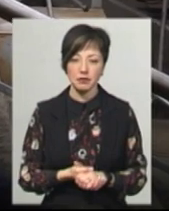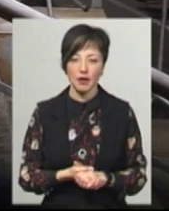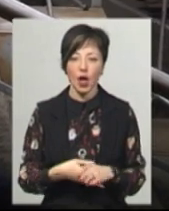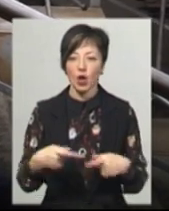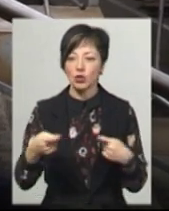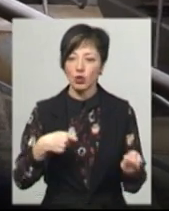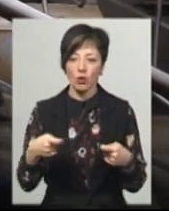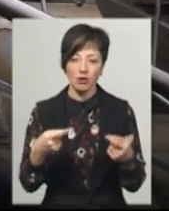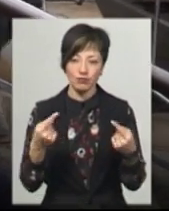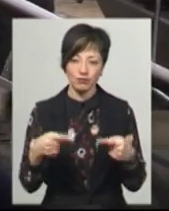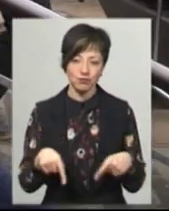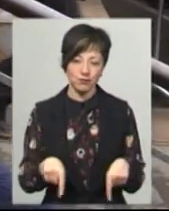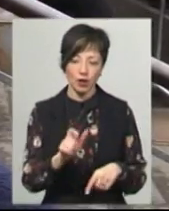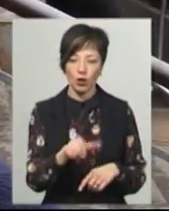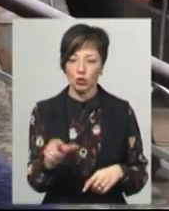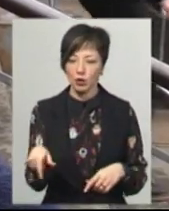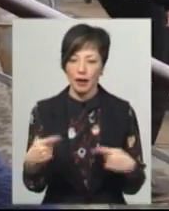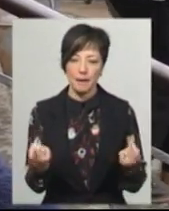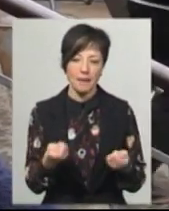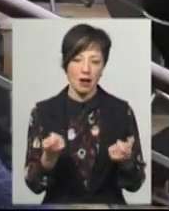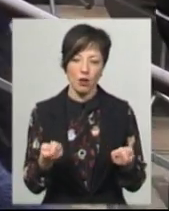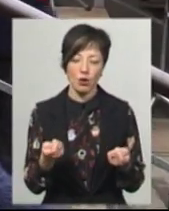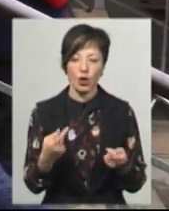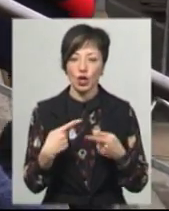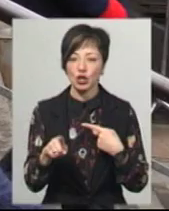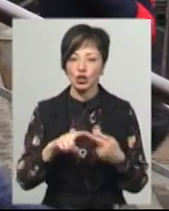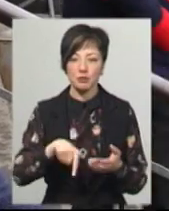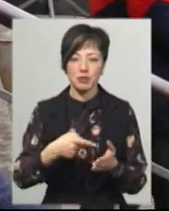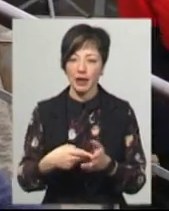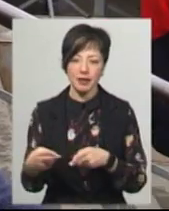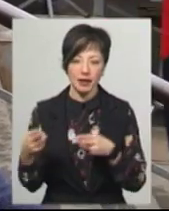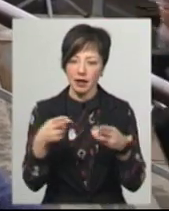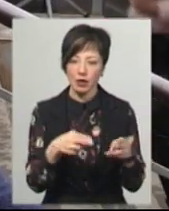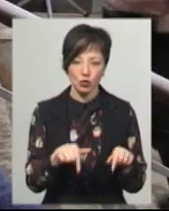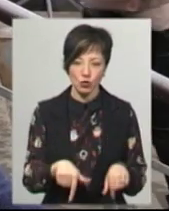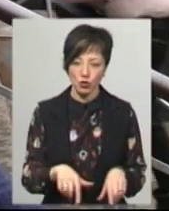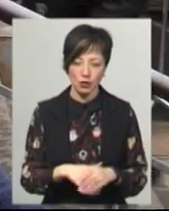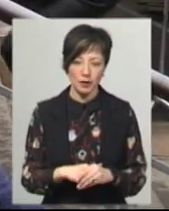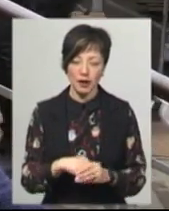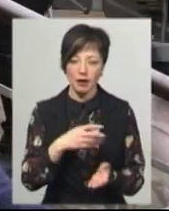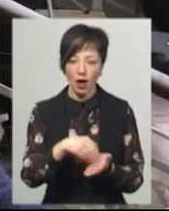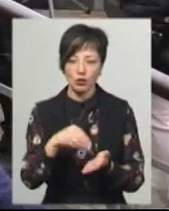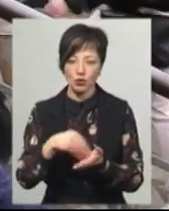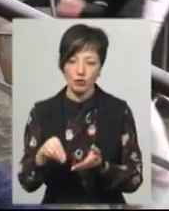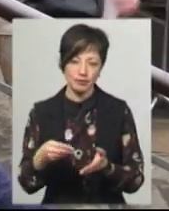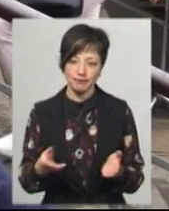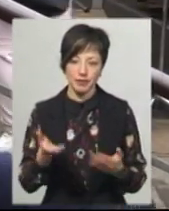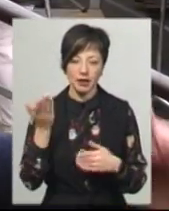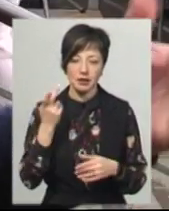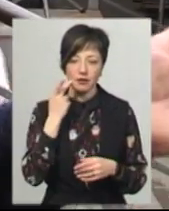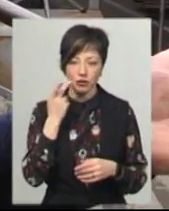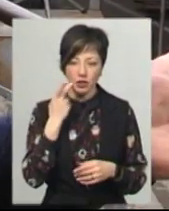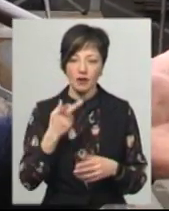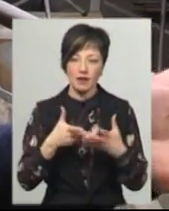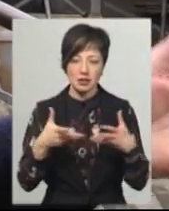Торговля зараз дуже погана і людей дуже мало. Інші міста не їдуть майже сюди за товаром, так як обично, що